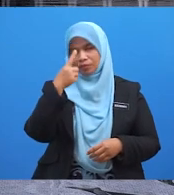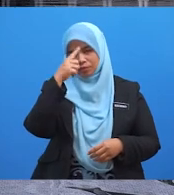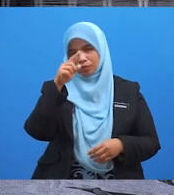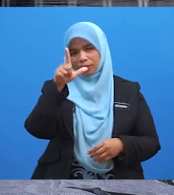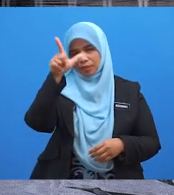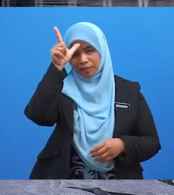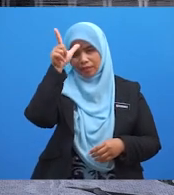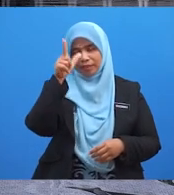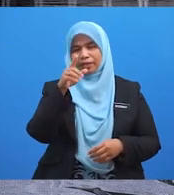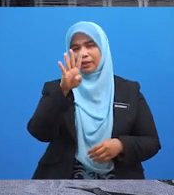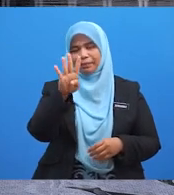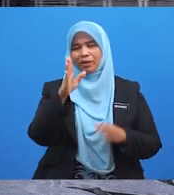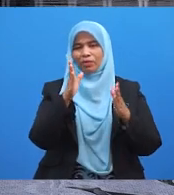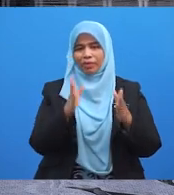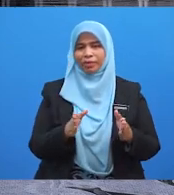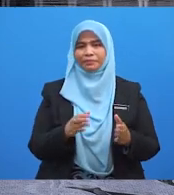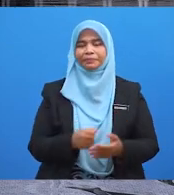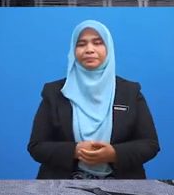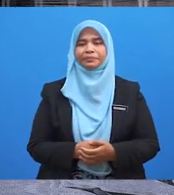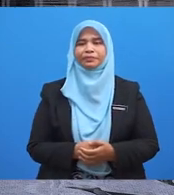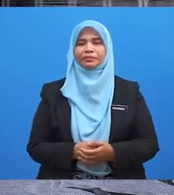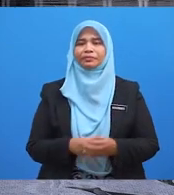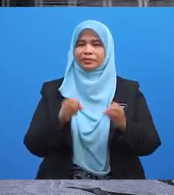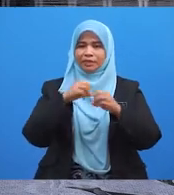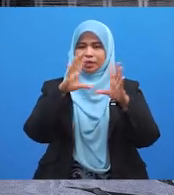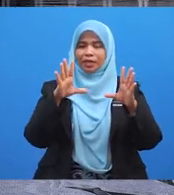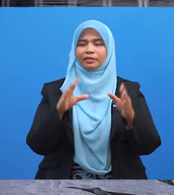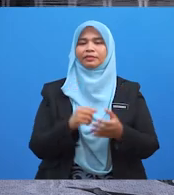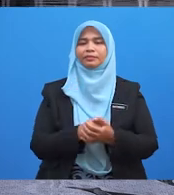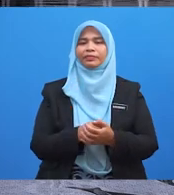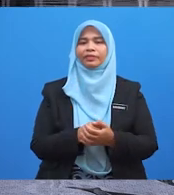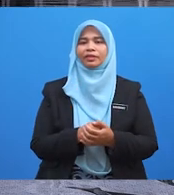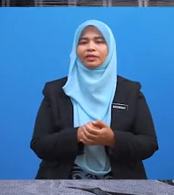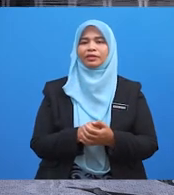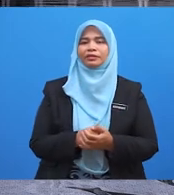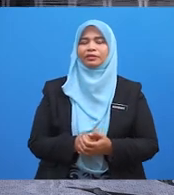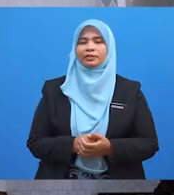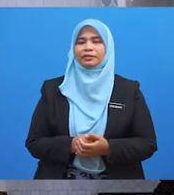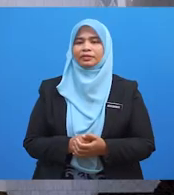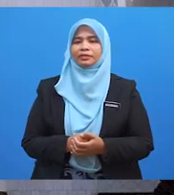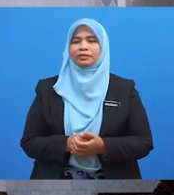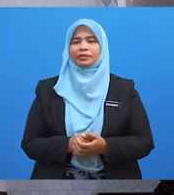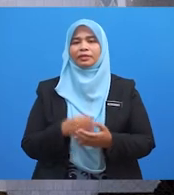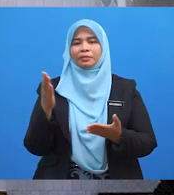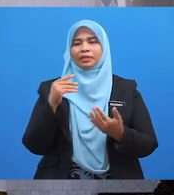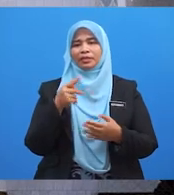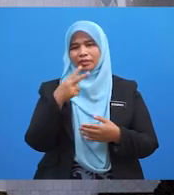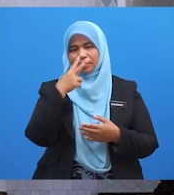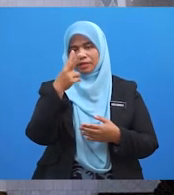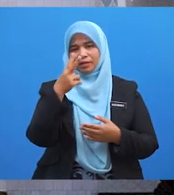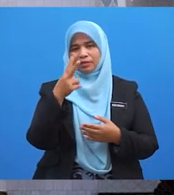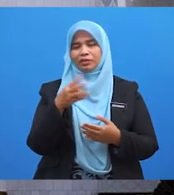orang dalam satu masa. Jelas ya murid-murid maksud perkataan poligami. Mari kita kaji